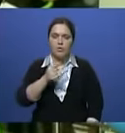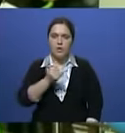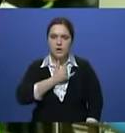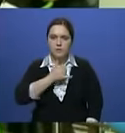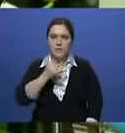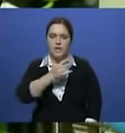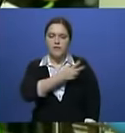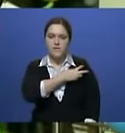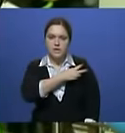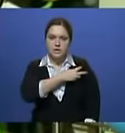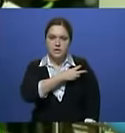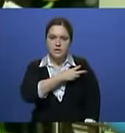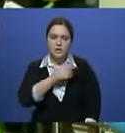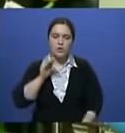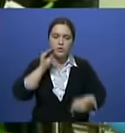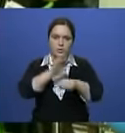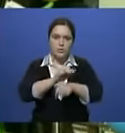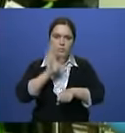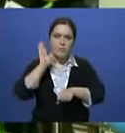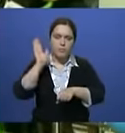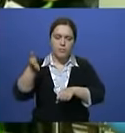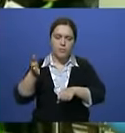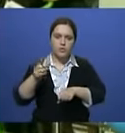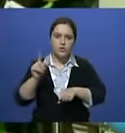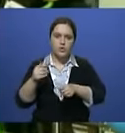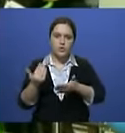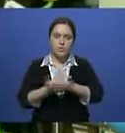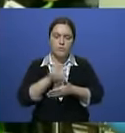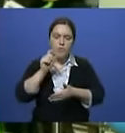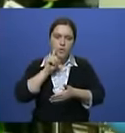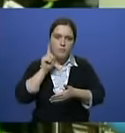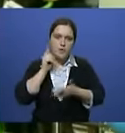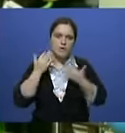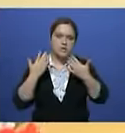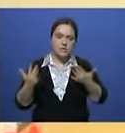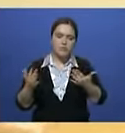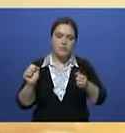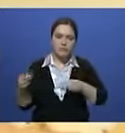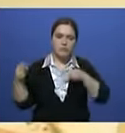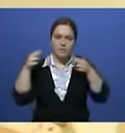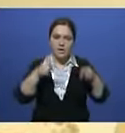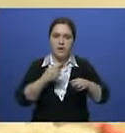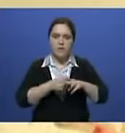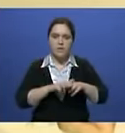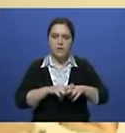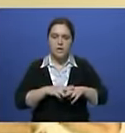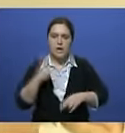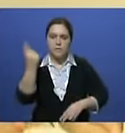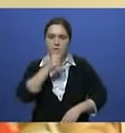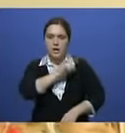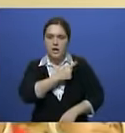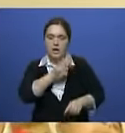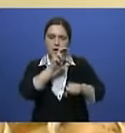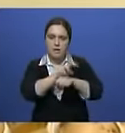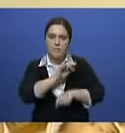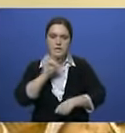и врачей прибавится в связи с с тем что здание новое молодёжь Может потянется в село наверное одними из первых пациентов у